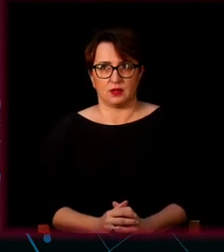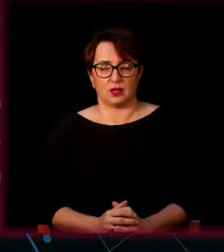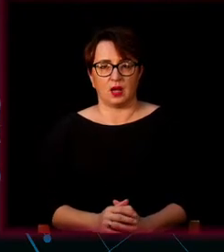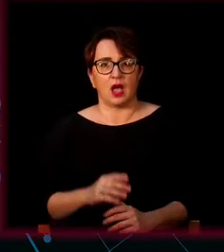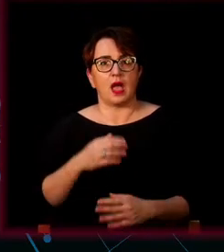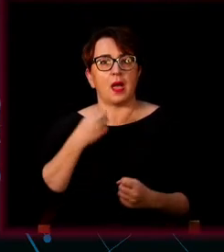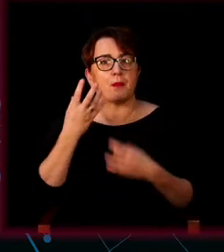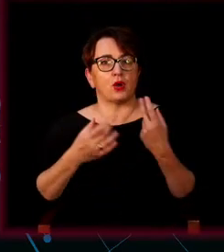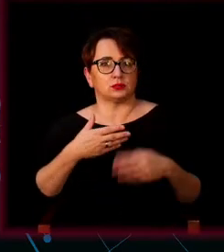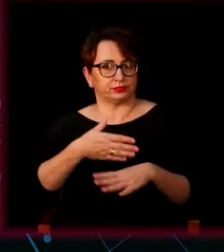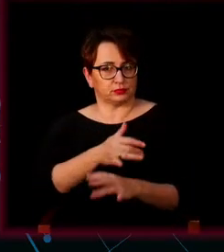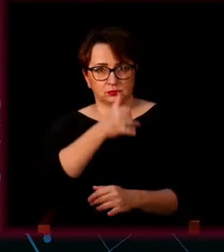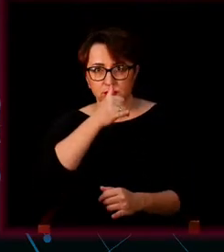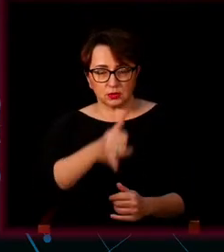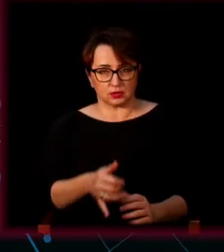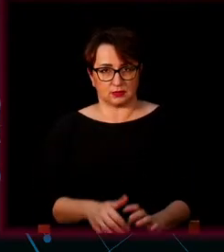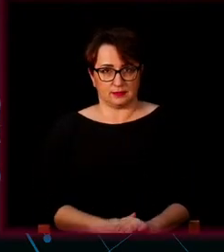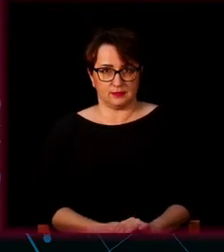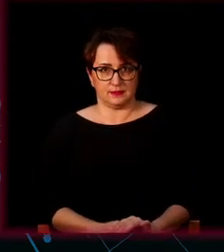się emocjami.